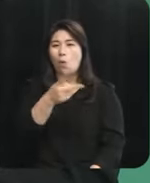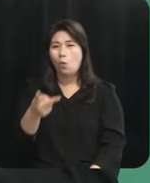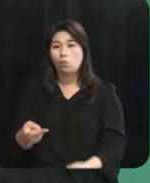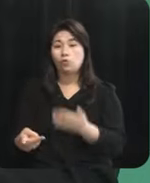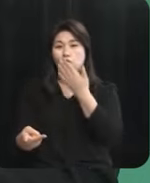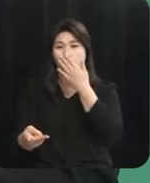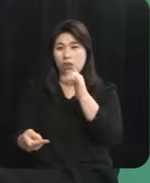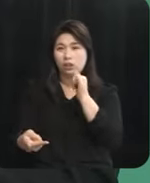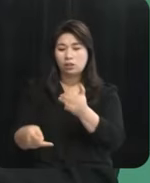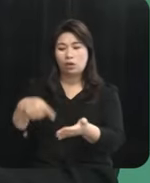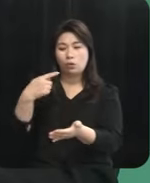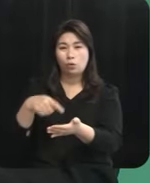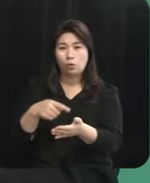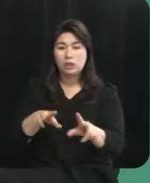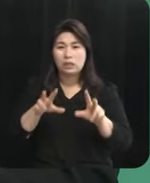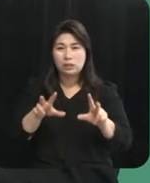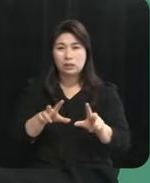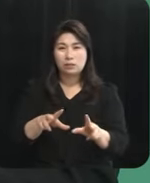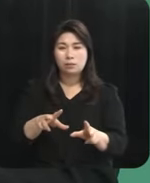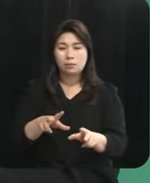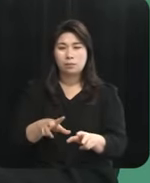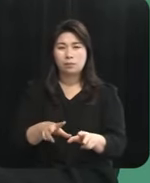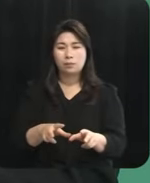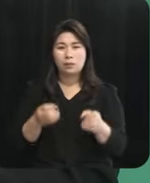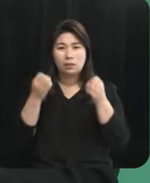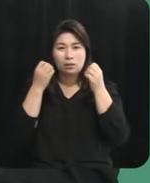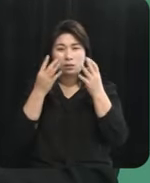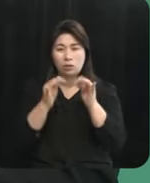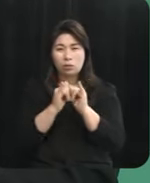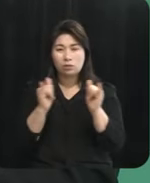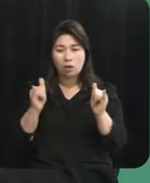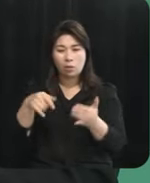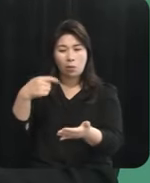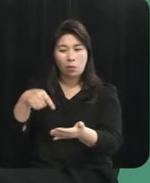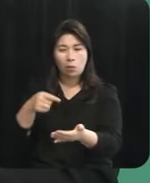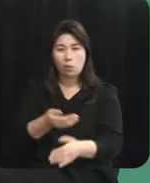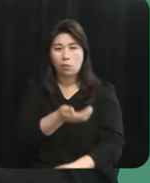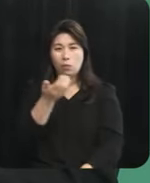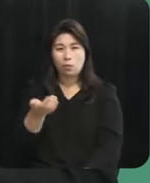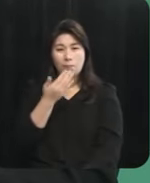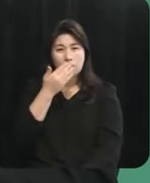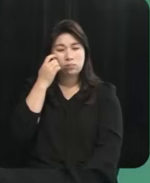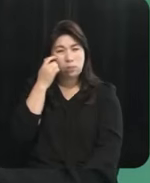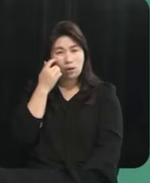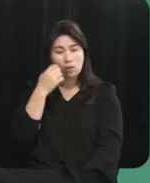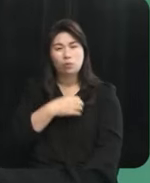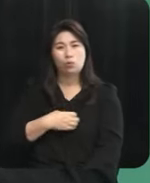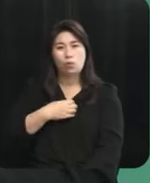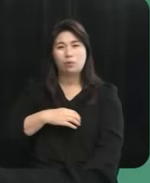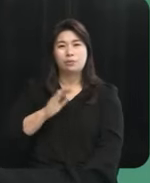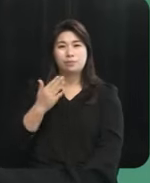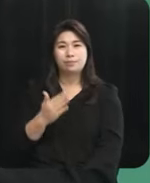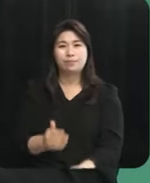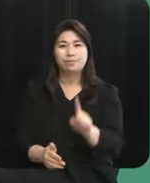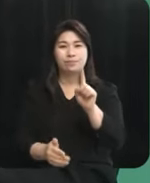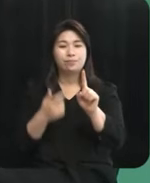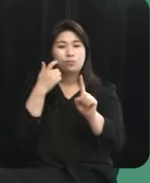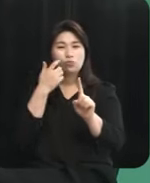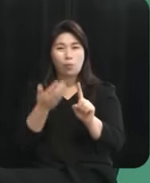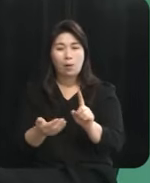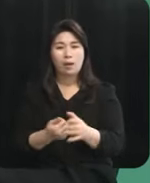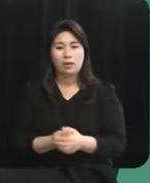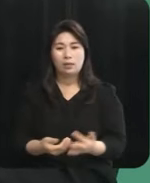현실적으로 단기간의 교육으로 새로운 산업에 종사할 수 있을까라는 좀 문제가 있어서 고민이 필요하고 한 가지 더 여쭤보면